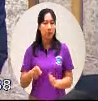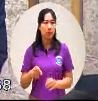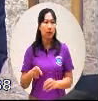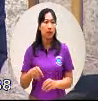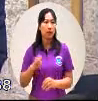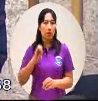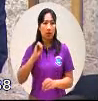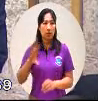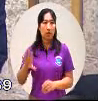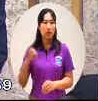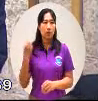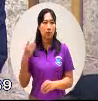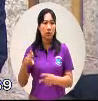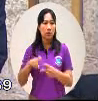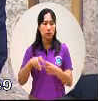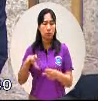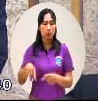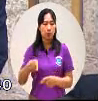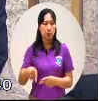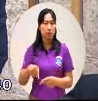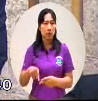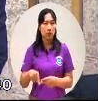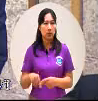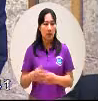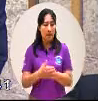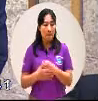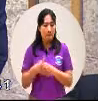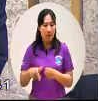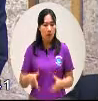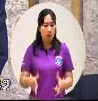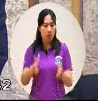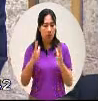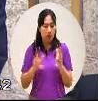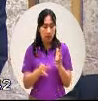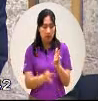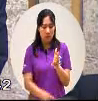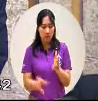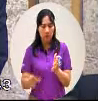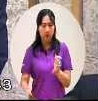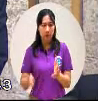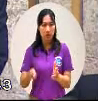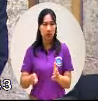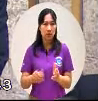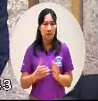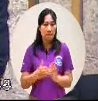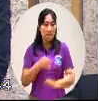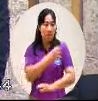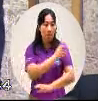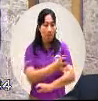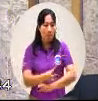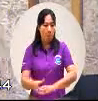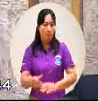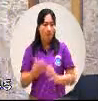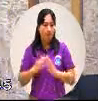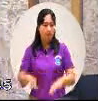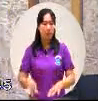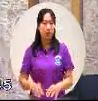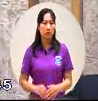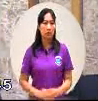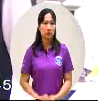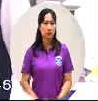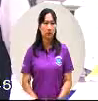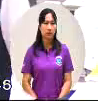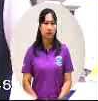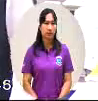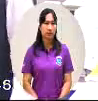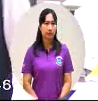全的范围内能够保护好这些桥墩，避免这个有土石流或者大雨的时候又冲毁。 好，谢